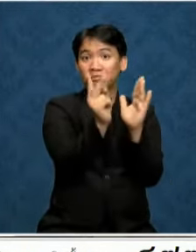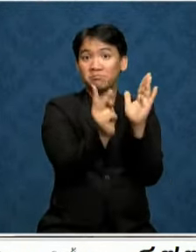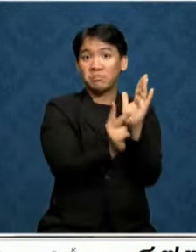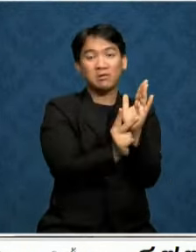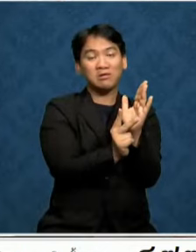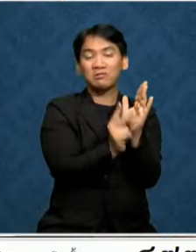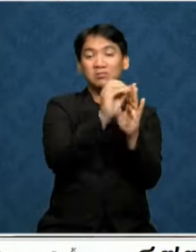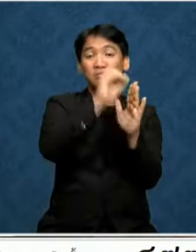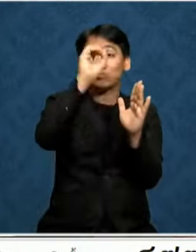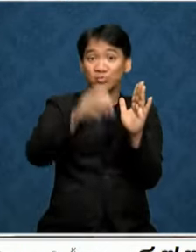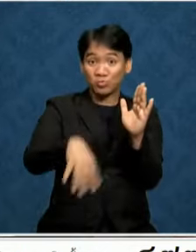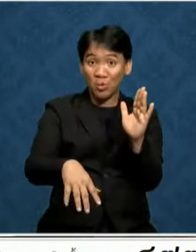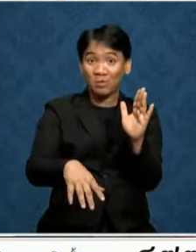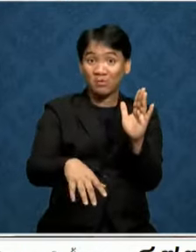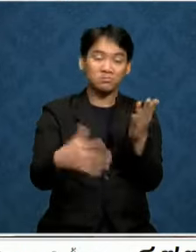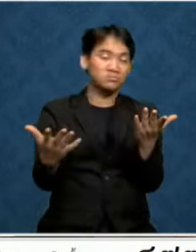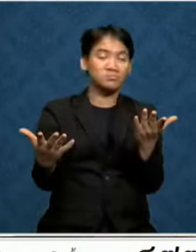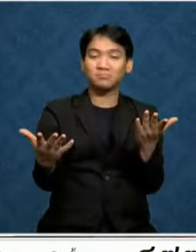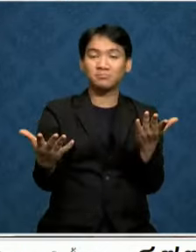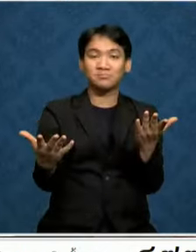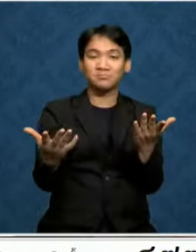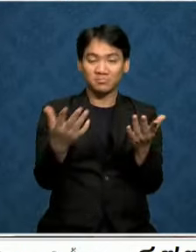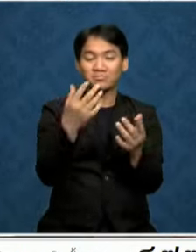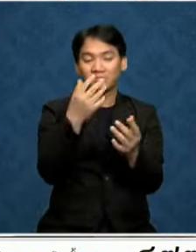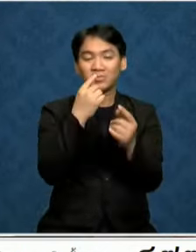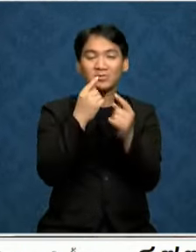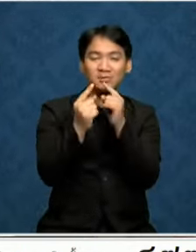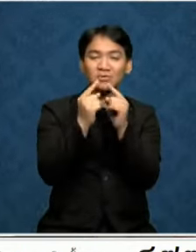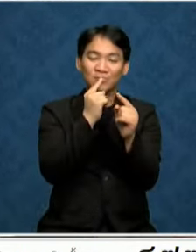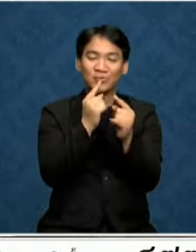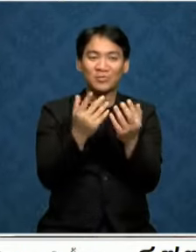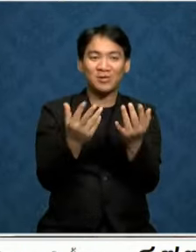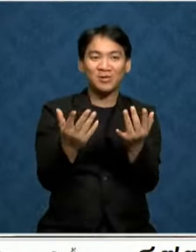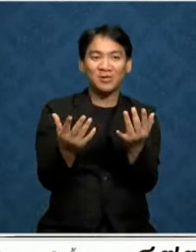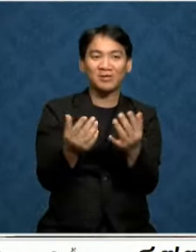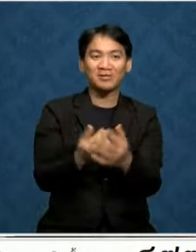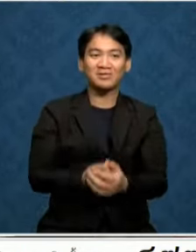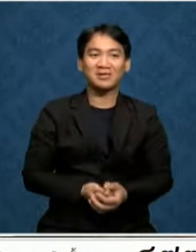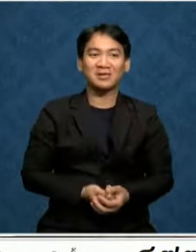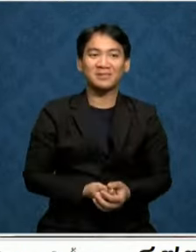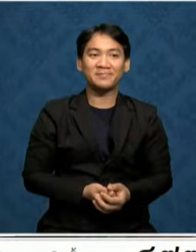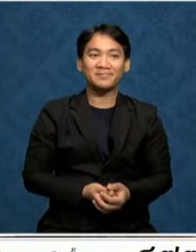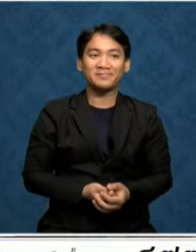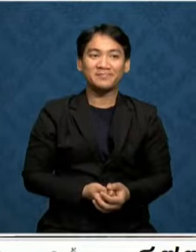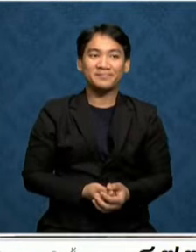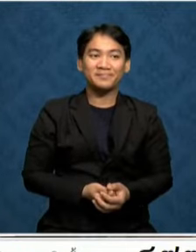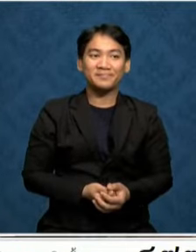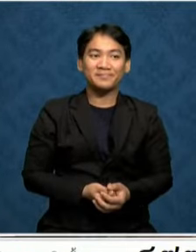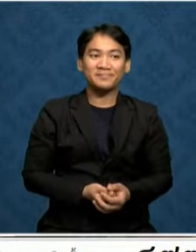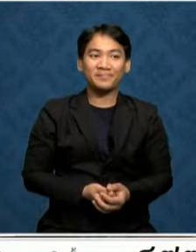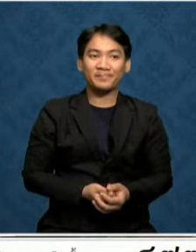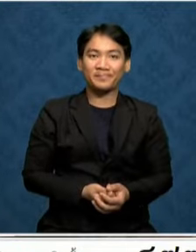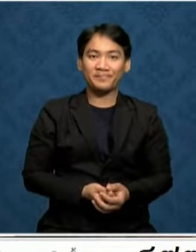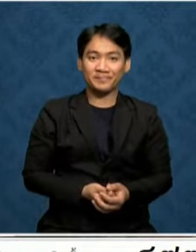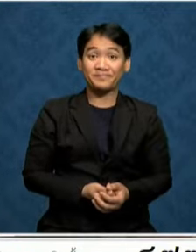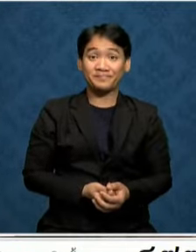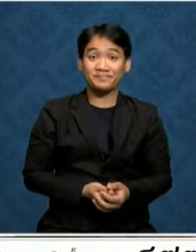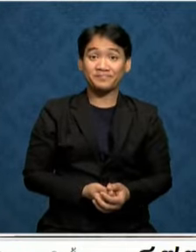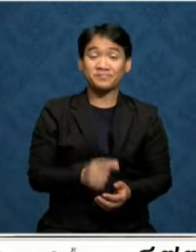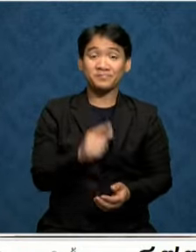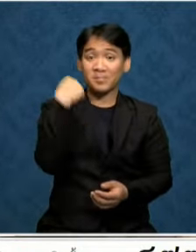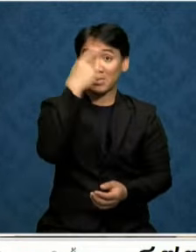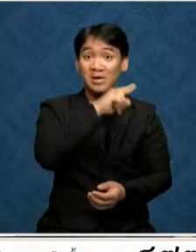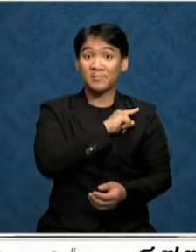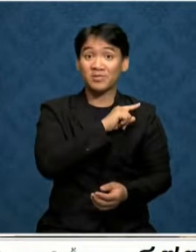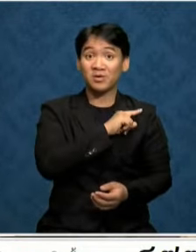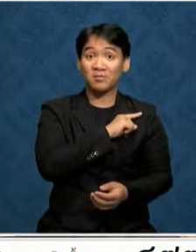แล้วก็น่าจะเป็นสิ่งที่ทุกคนไม่กะกระอวนใจในการทำให้มันผ่านมากกว่านี้นะครับก็จะเป็นหน้าที่ของรัฐมน